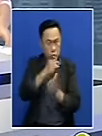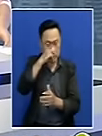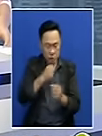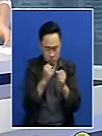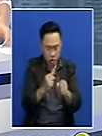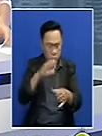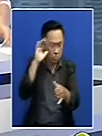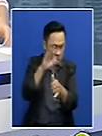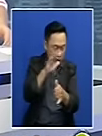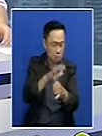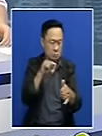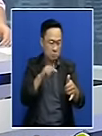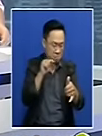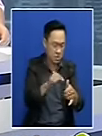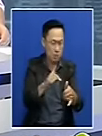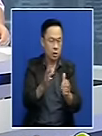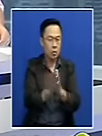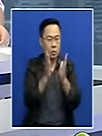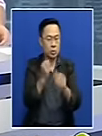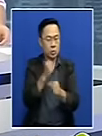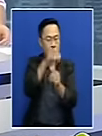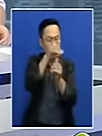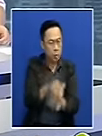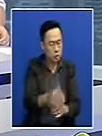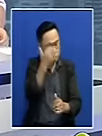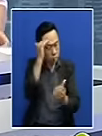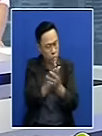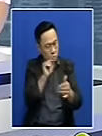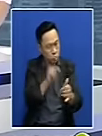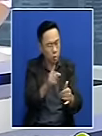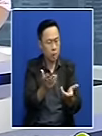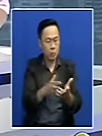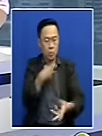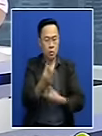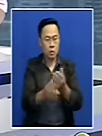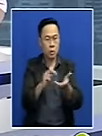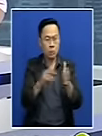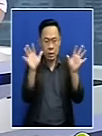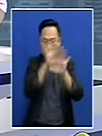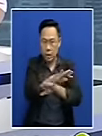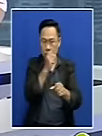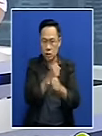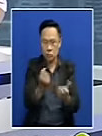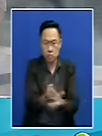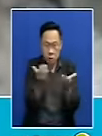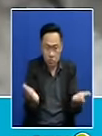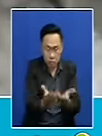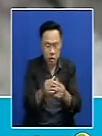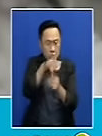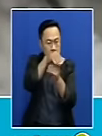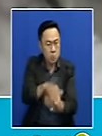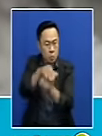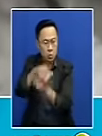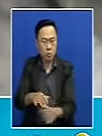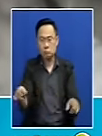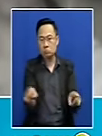ที่ข่มขู่แล้วก็โจมตีญาติของเหยื่อที่โดนละเมิดสิทธิ์และออกมาเปิดเผยความจริงนั้นไม่ต่างอะไรกับการสนับสนุนให้เกิดการทารุ